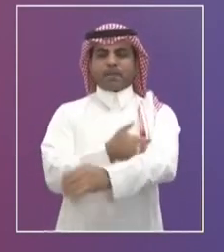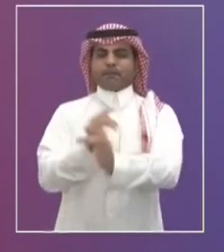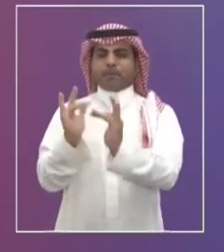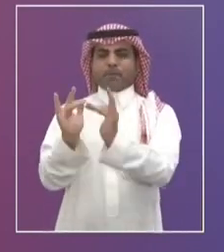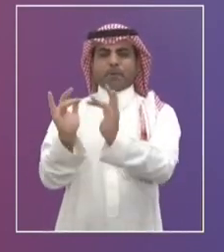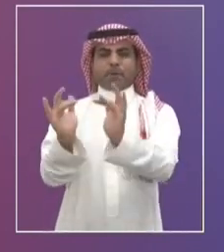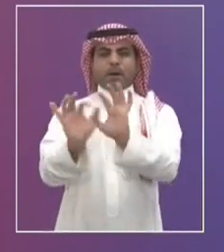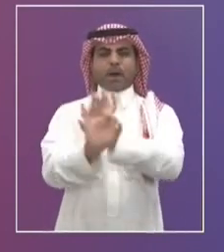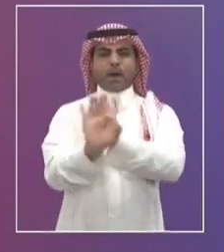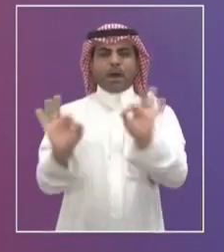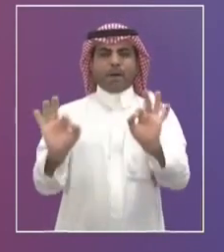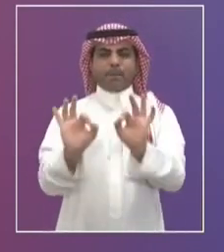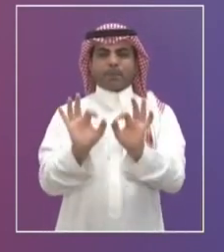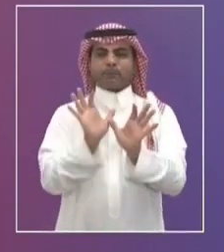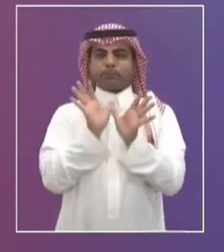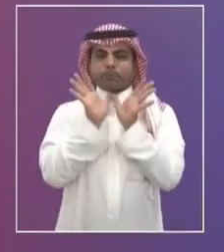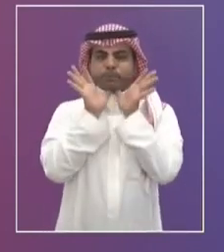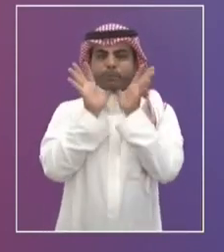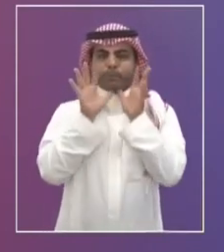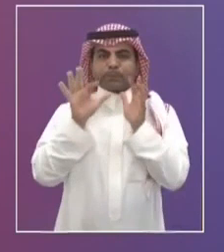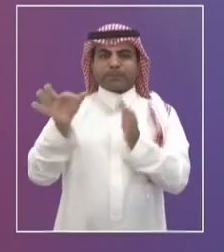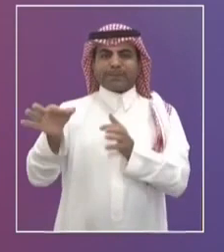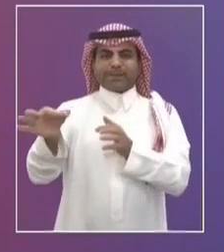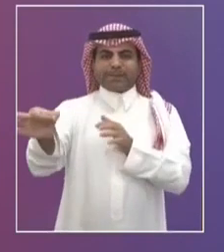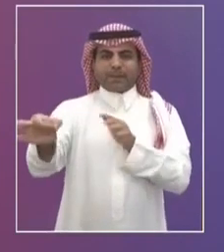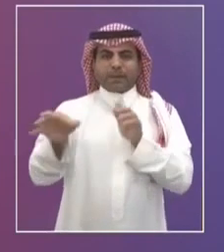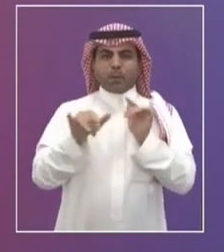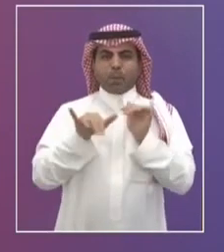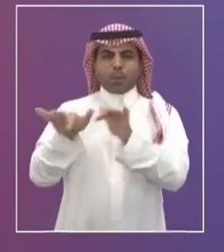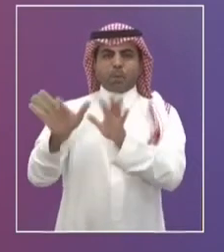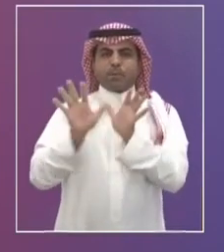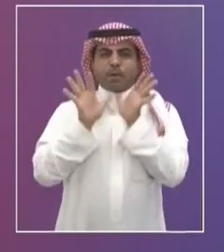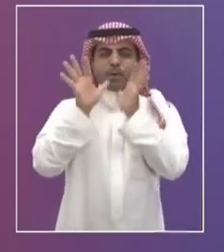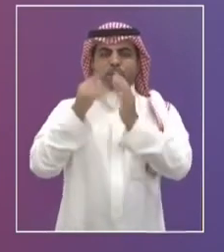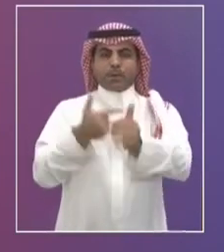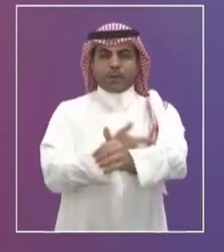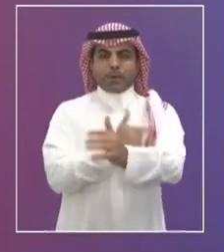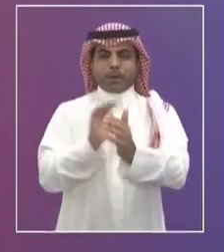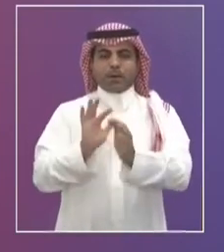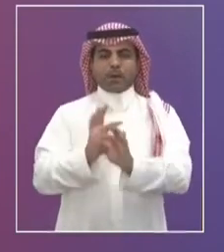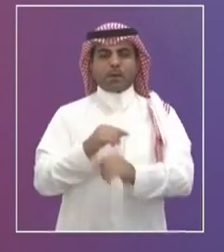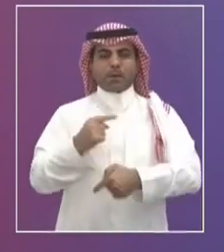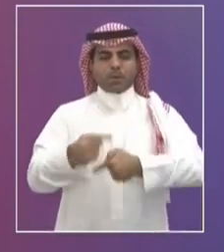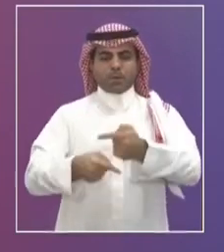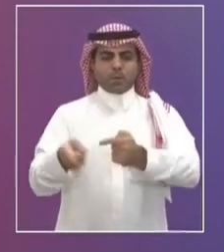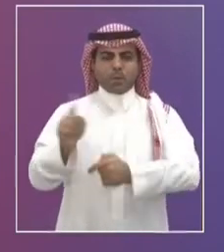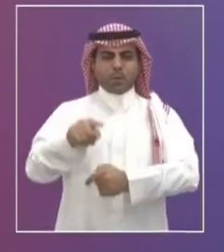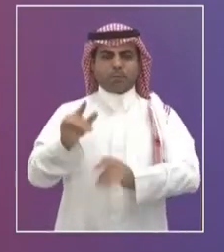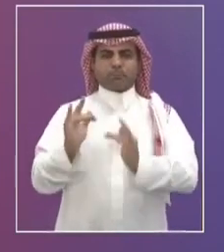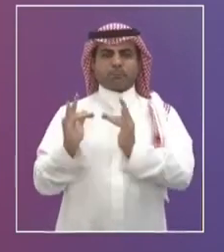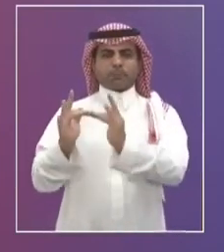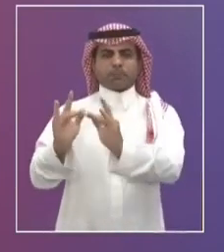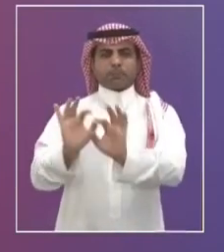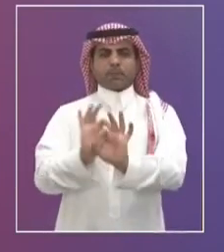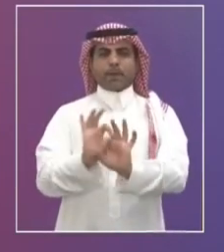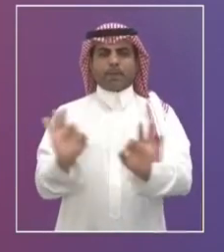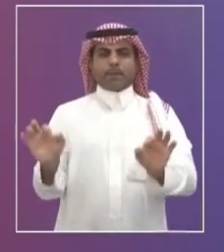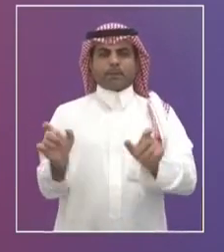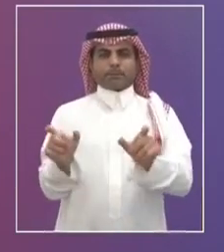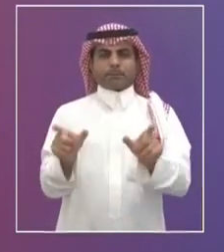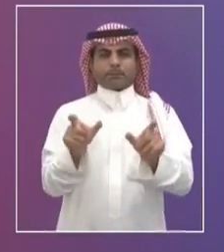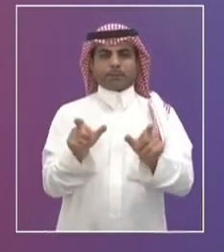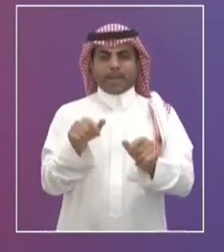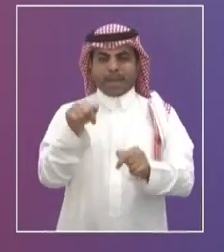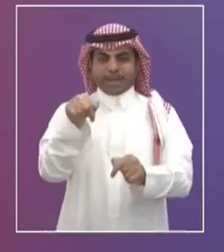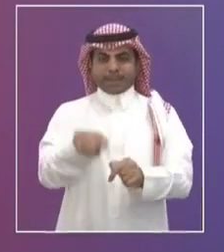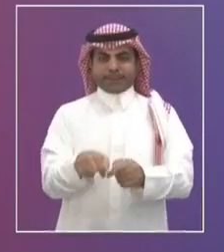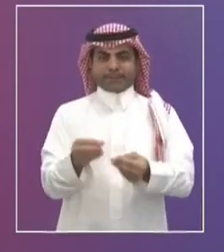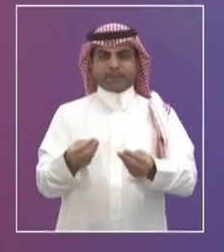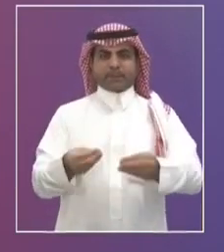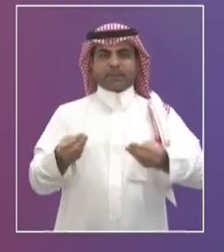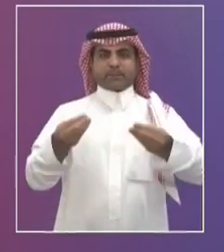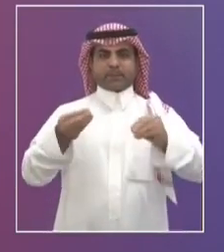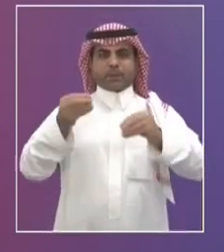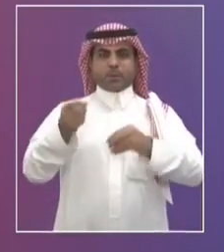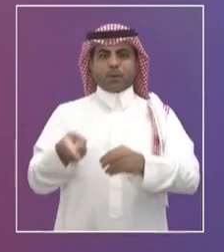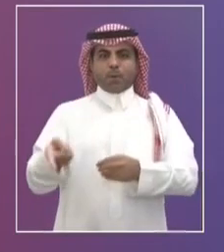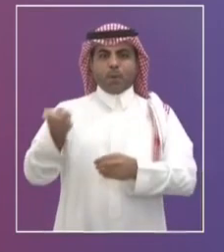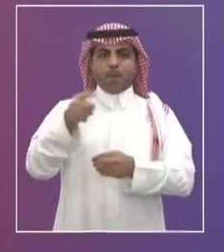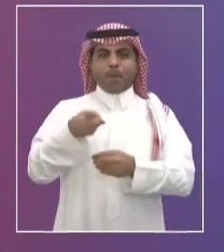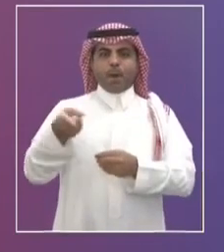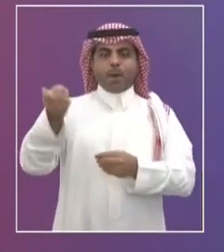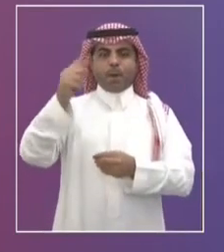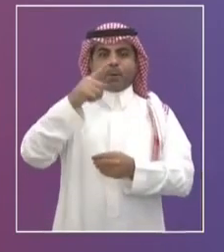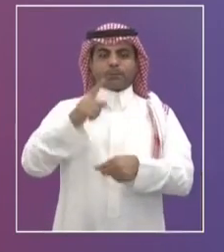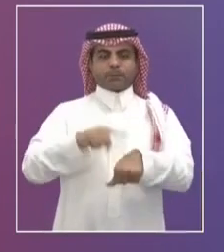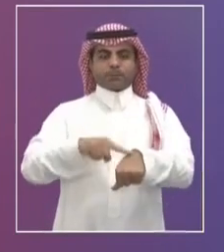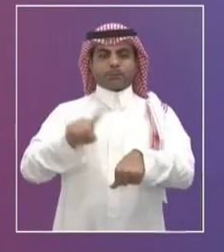إلى نسب إشغال عالية. وهذا يتم بشكل يومي، والسعة السريرية تزداد بشكل يومي